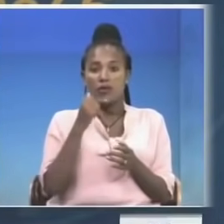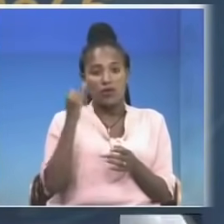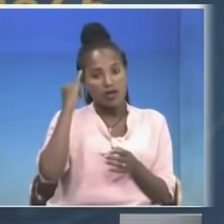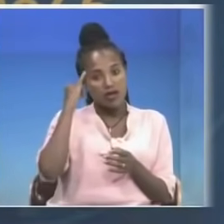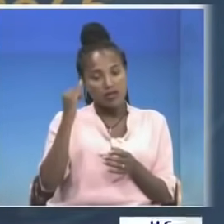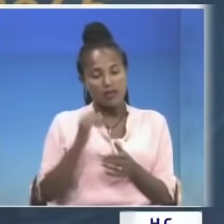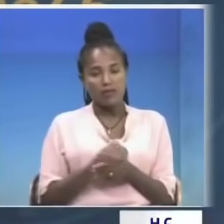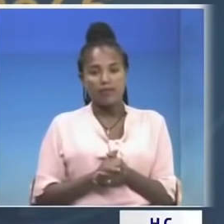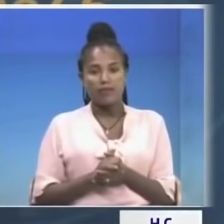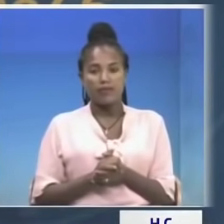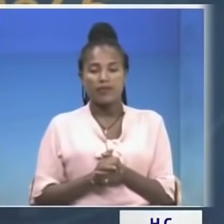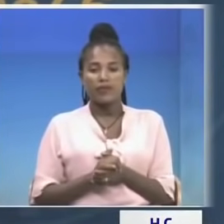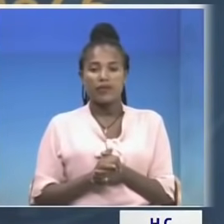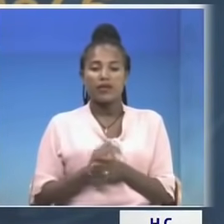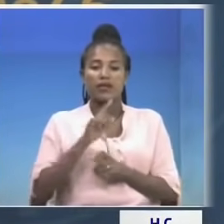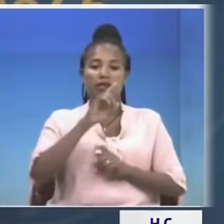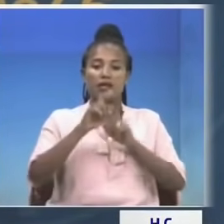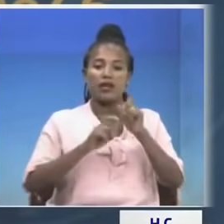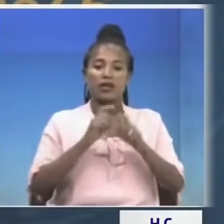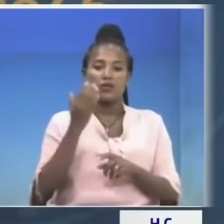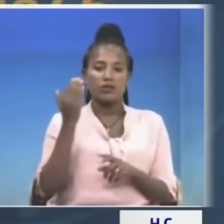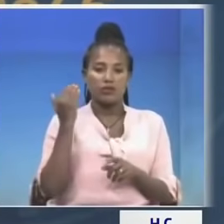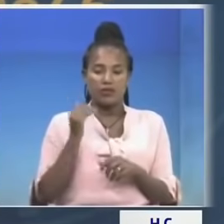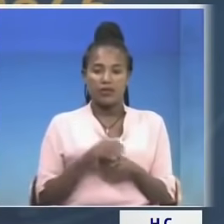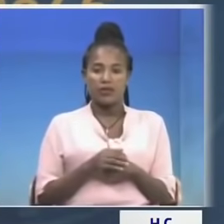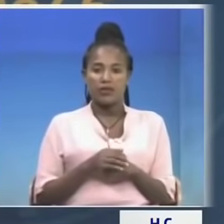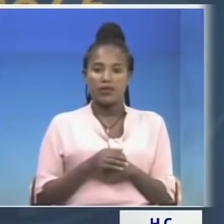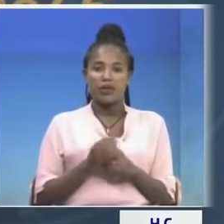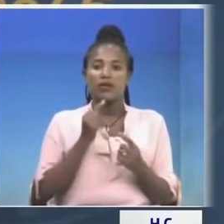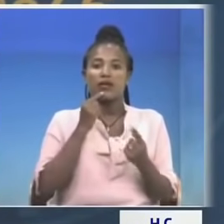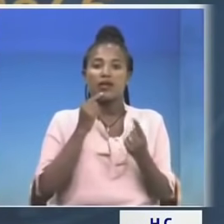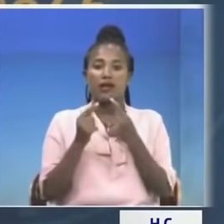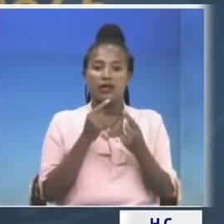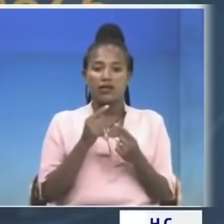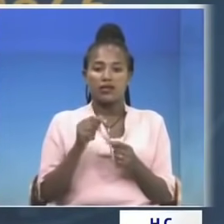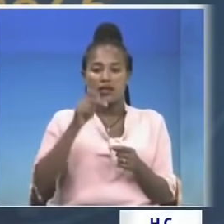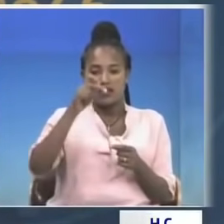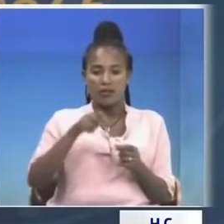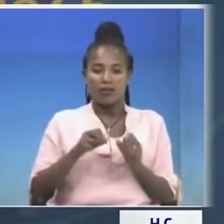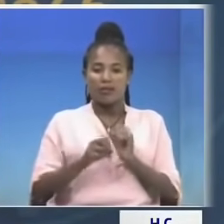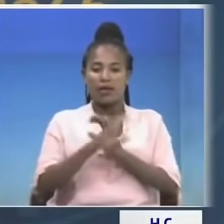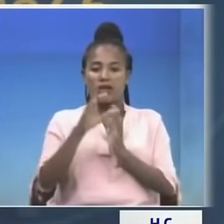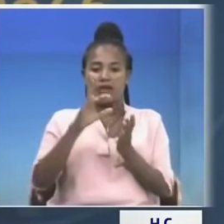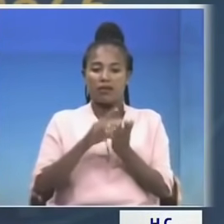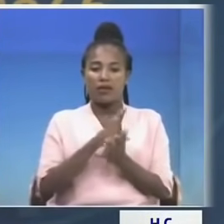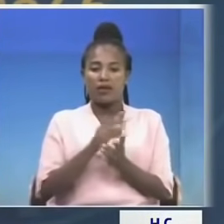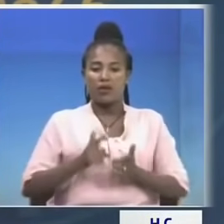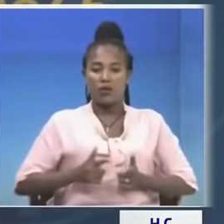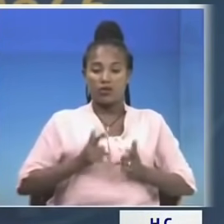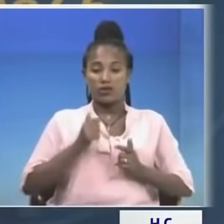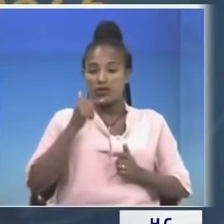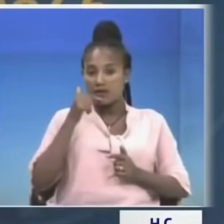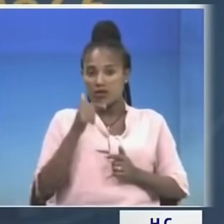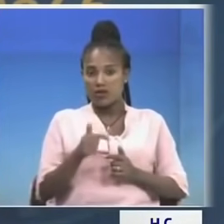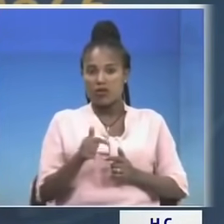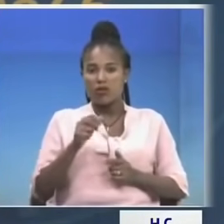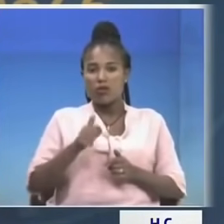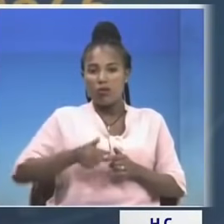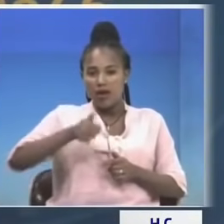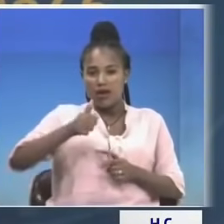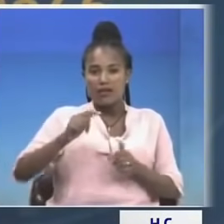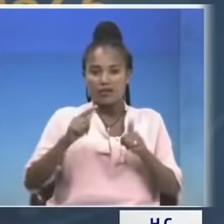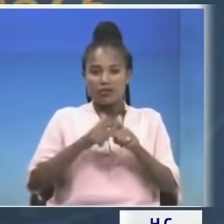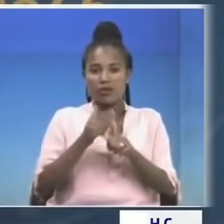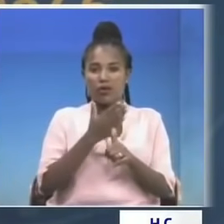ነገር ምን ይሆን ብለን እየጠየቅናቸው ነበረ። እንግዲህ ያነጋገርናቸው የደብረ ብርሃን ከተማና አካባቢዋ ነዋሪዎች እንደነገሩን በዋናነት